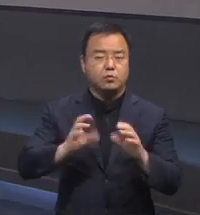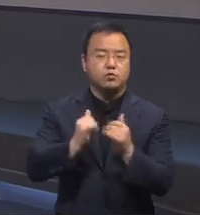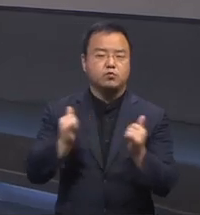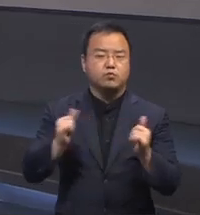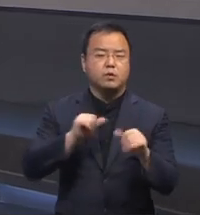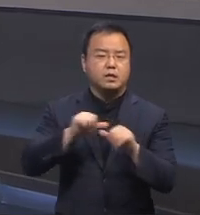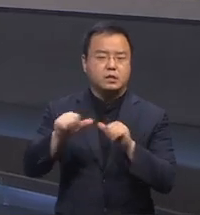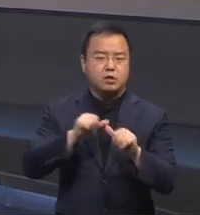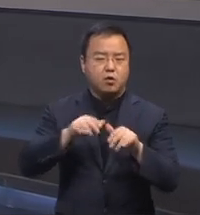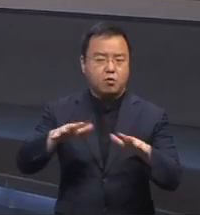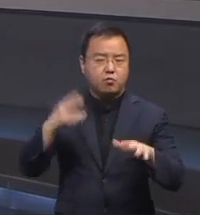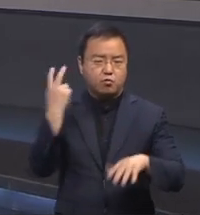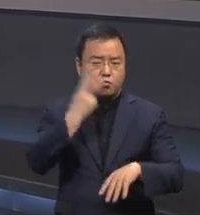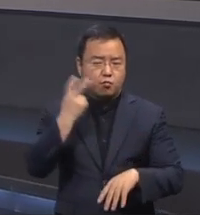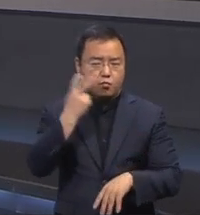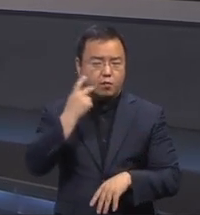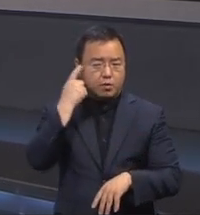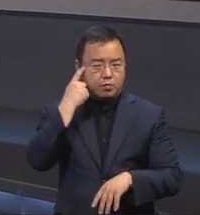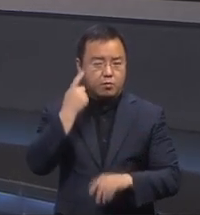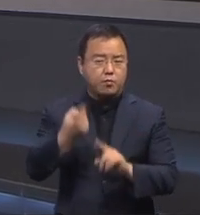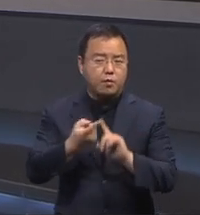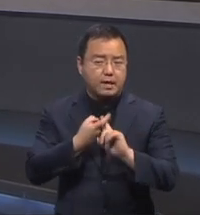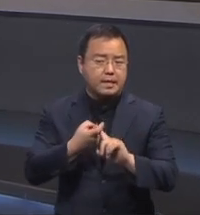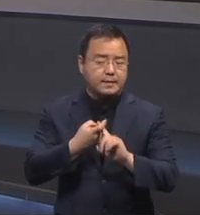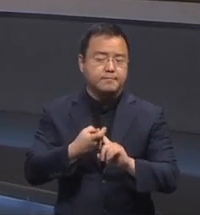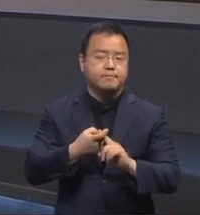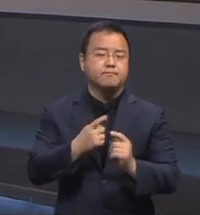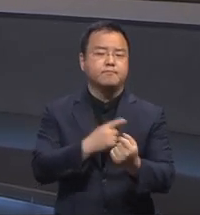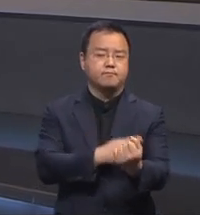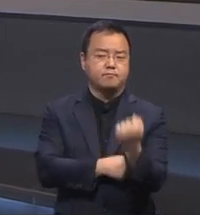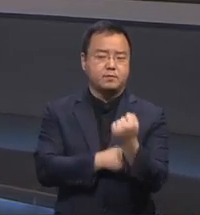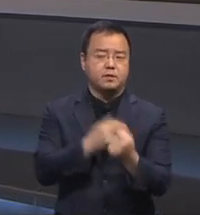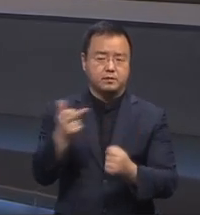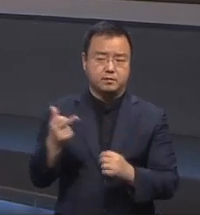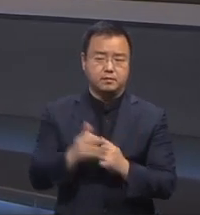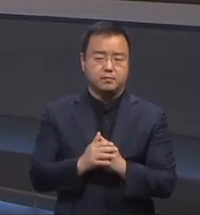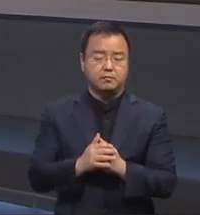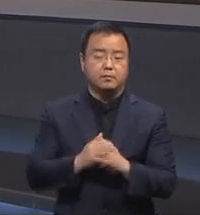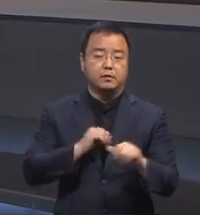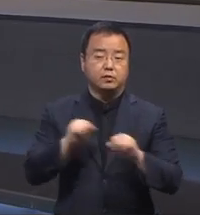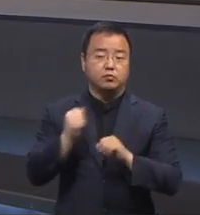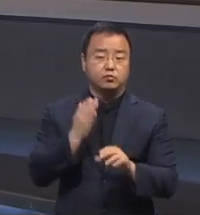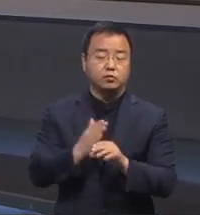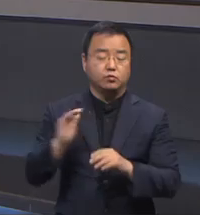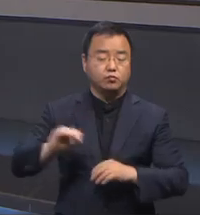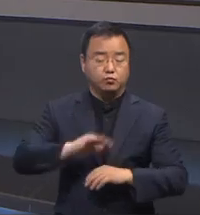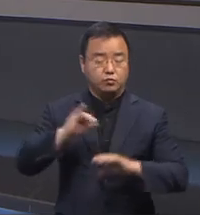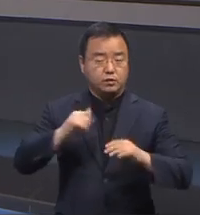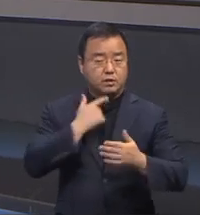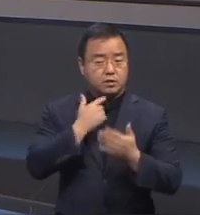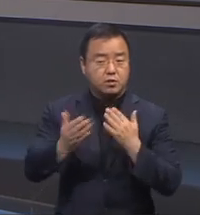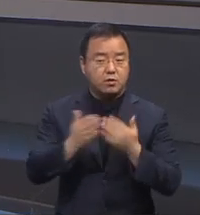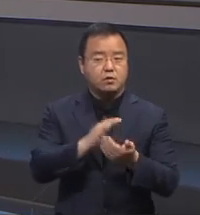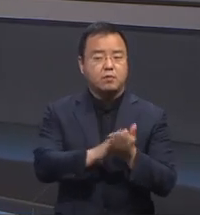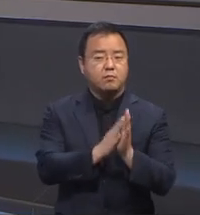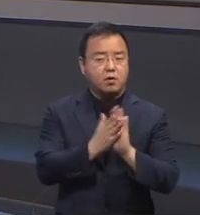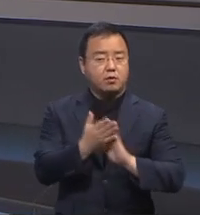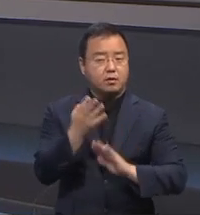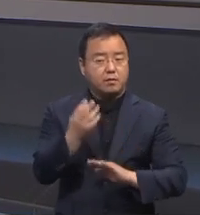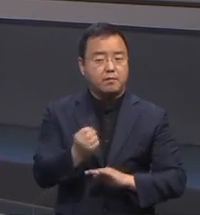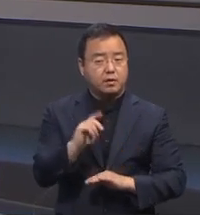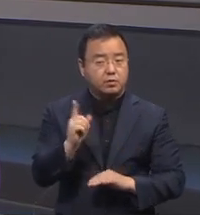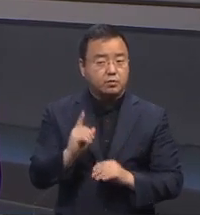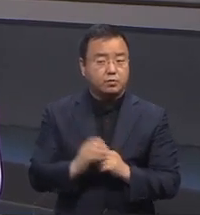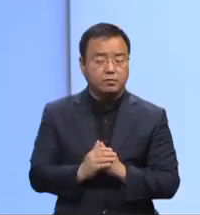여론 관심 이런 것들이 굉장히 큰 역할을 하게 되지 않았었습니다 4 그 추진되는 과정에서 우리 사회에서 겪었던 변화들 도마나 있었는데